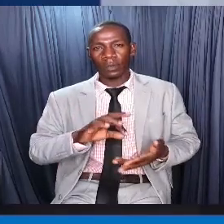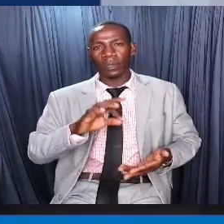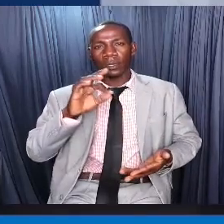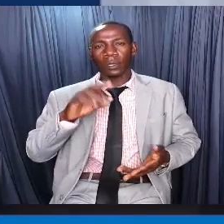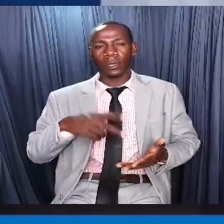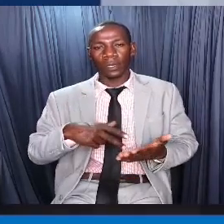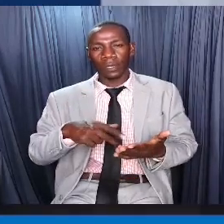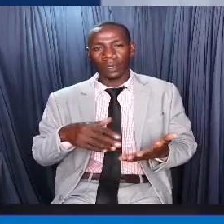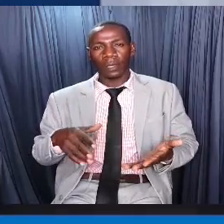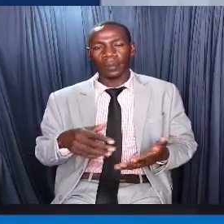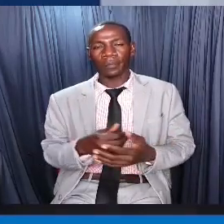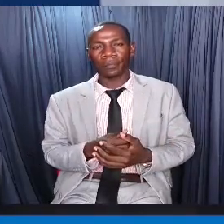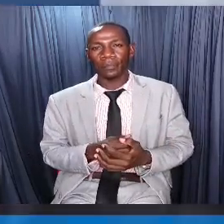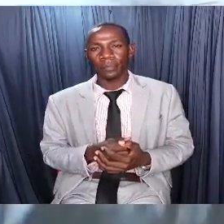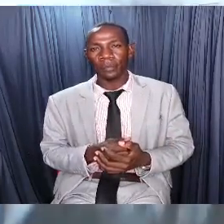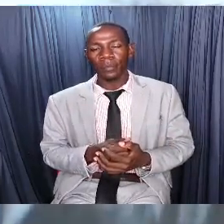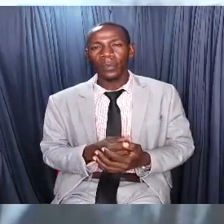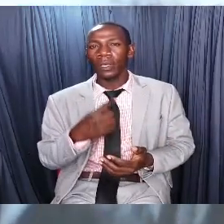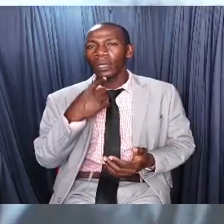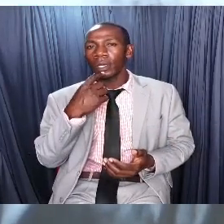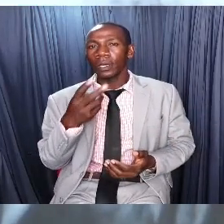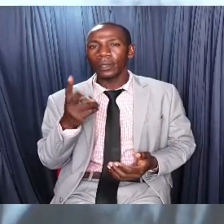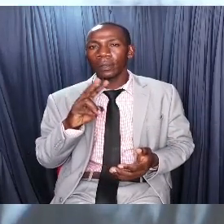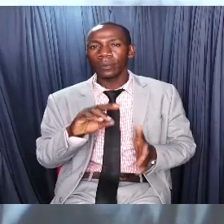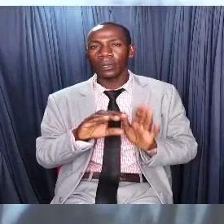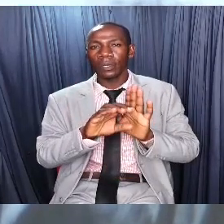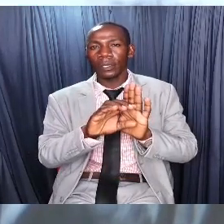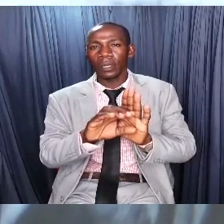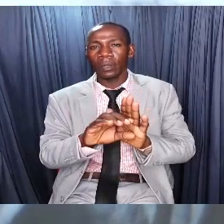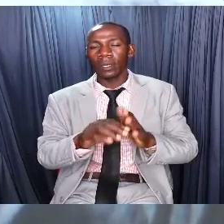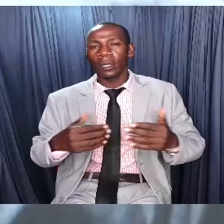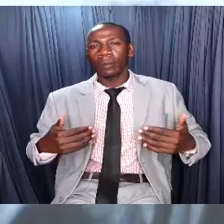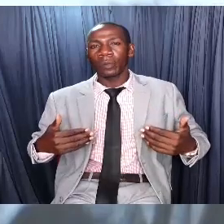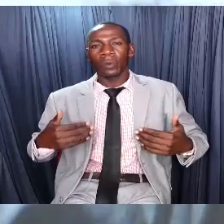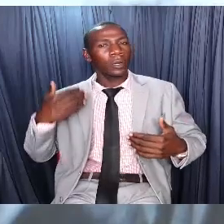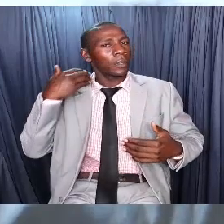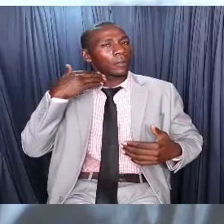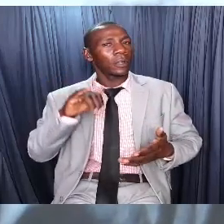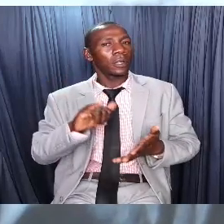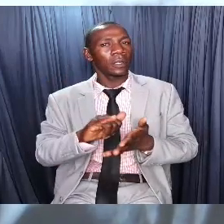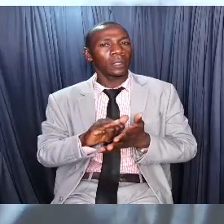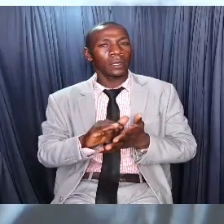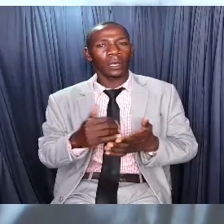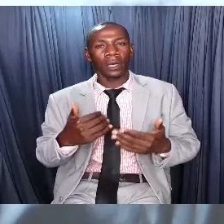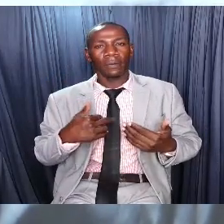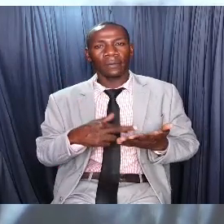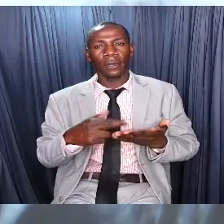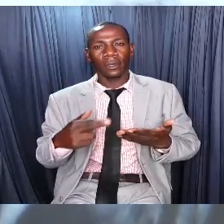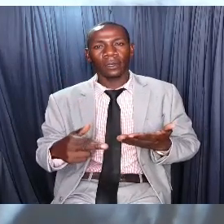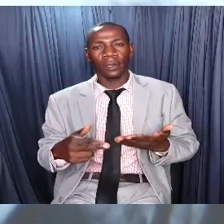hapo mahali. Read for us. Akawaambia mfano huu watu waliojikinai ya kuwa wao ni wenye haki.